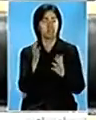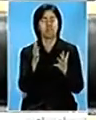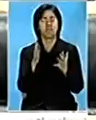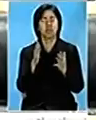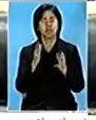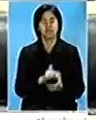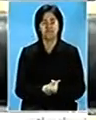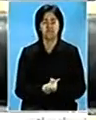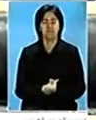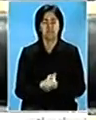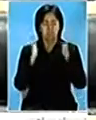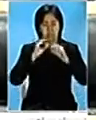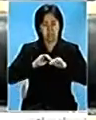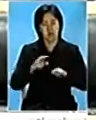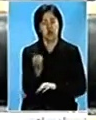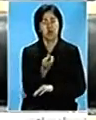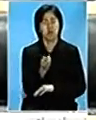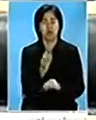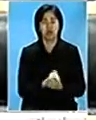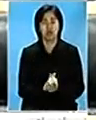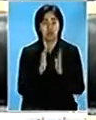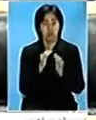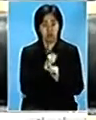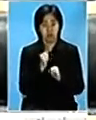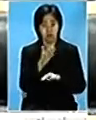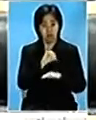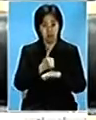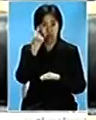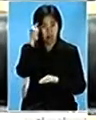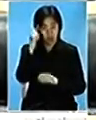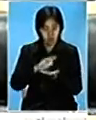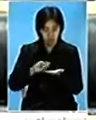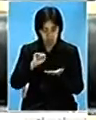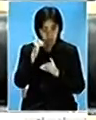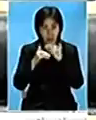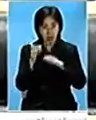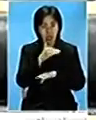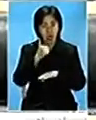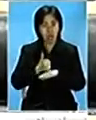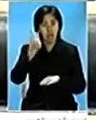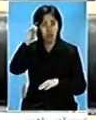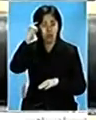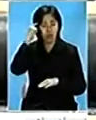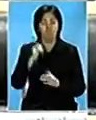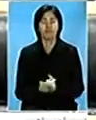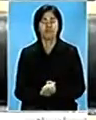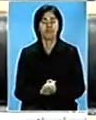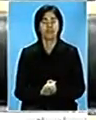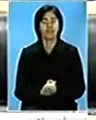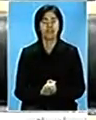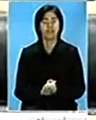คะนักการเมืองบางท่านเนี่ยก็ยังไม่รู้เลยว่ามีสภาพัฒนาการเมืองนะคะแล้